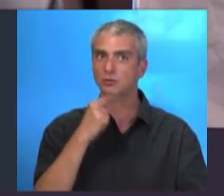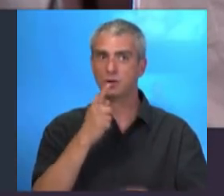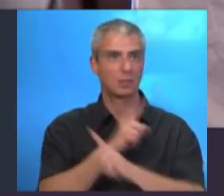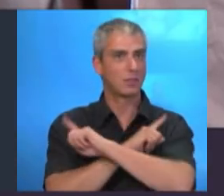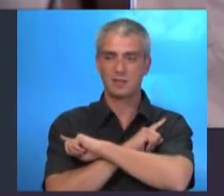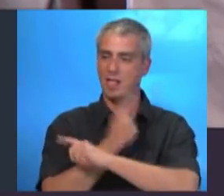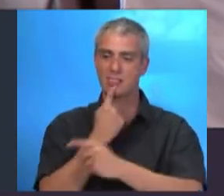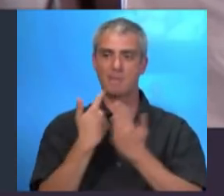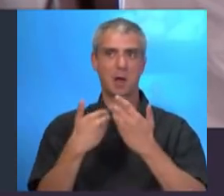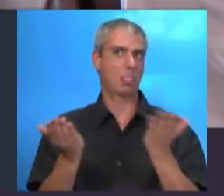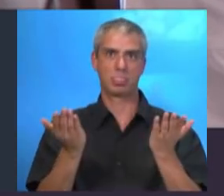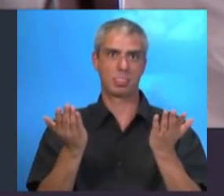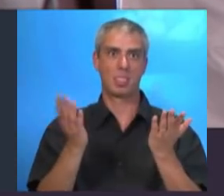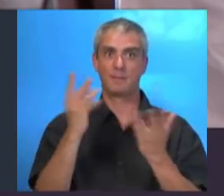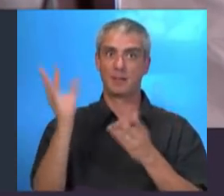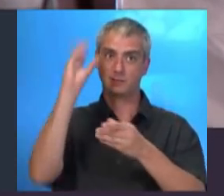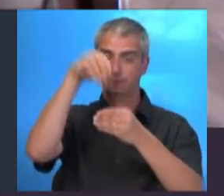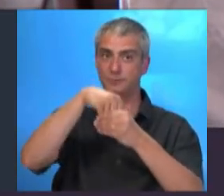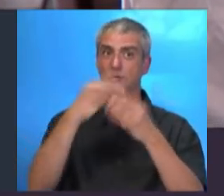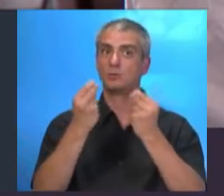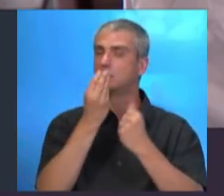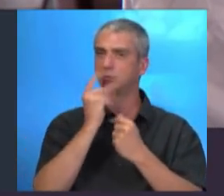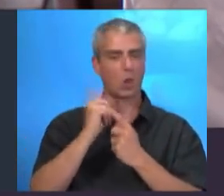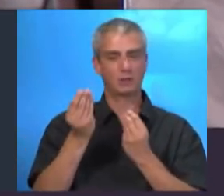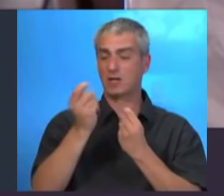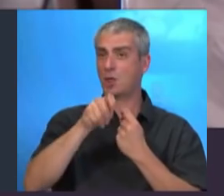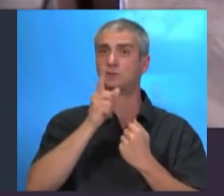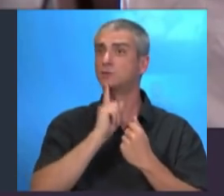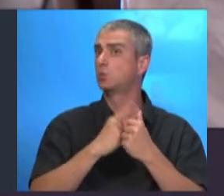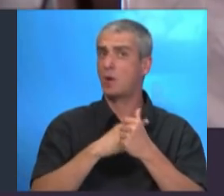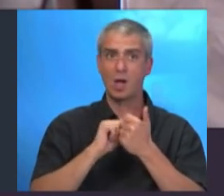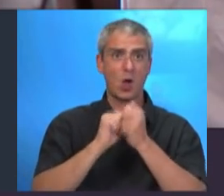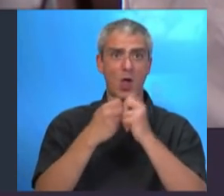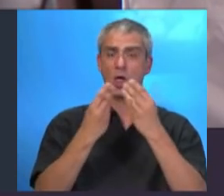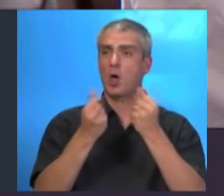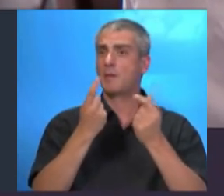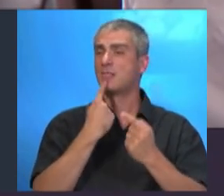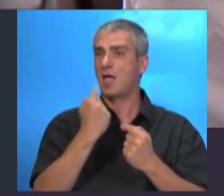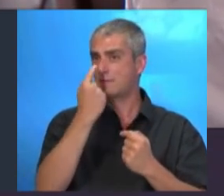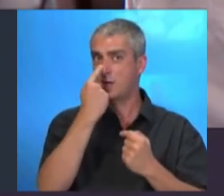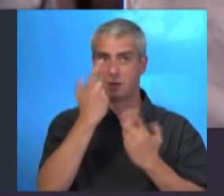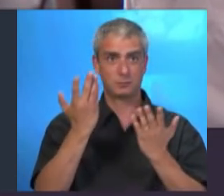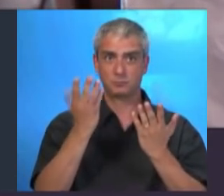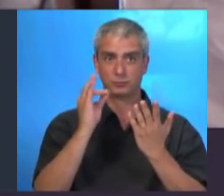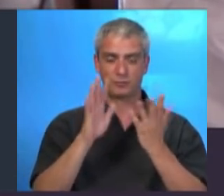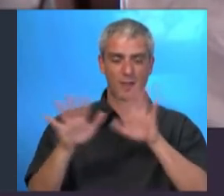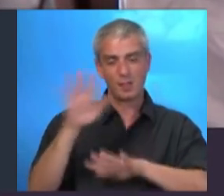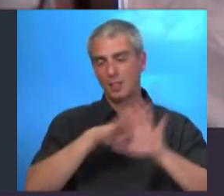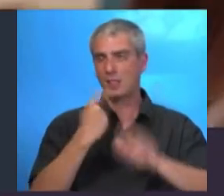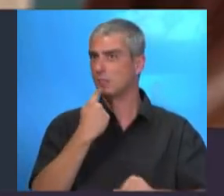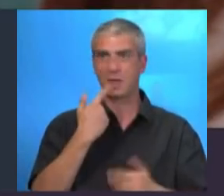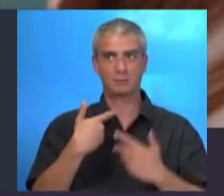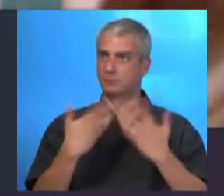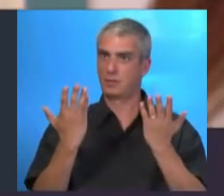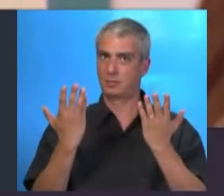מאוד בטעם שלה. כשמכניסים אותה למוצרי מזון אין צורך להוסיף סוכר או כל מיני חומרי טעם וריח שונים כדי למסך את